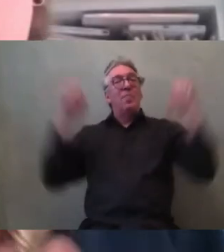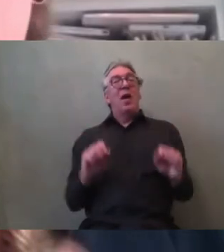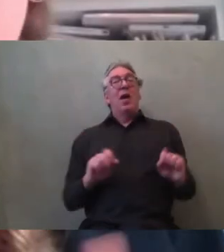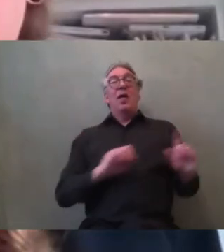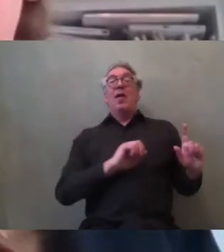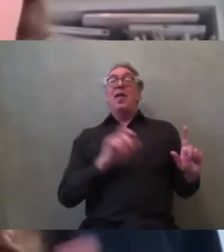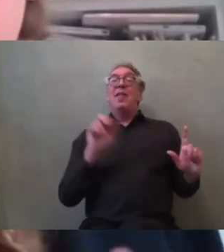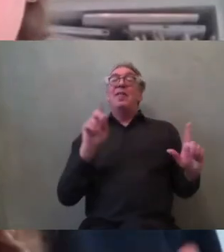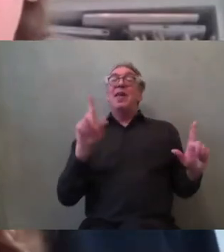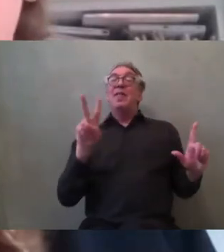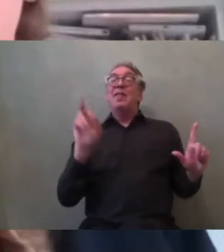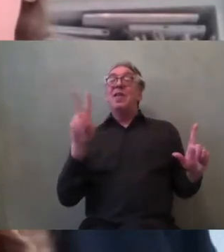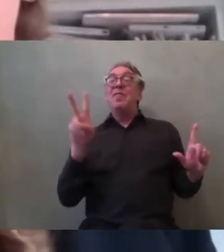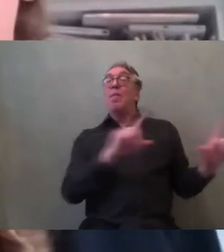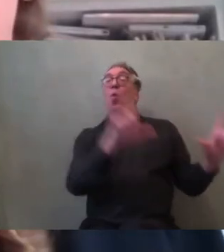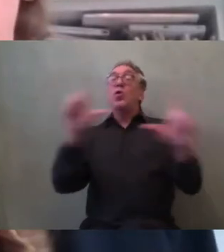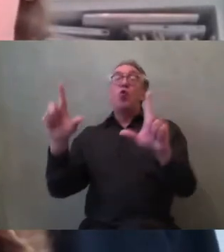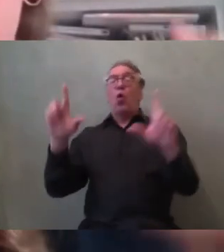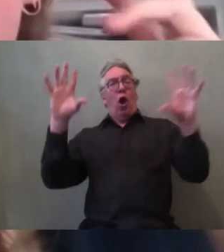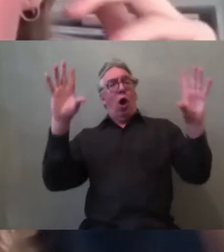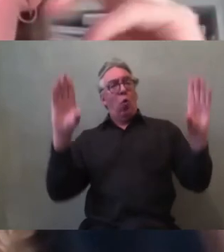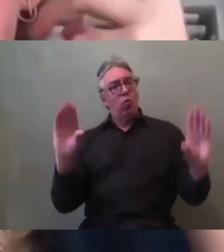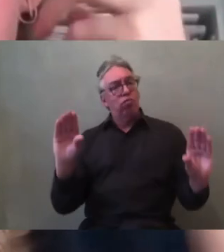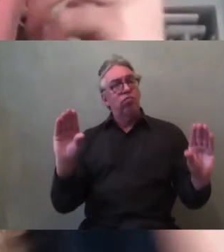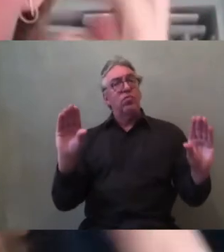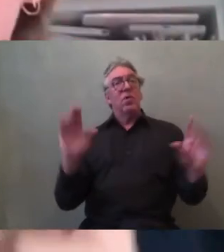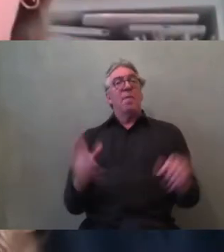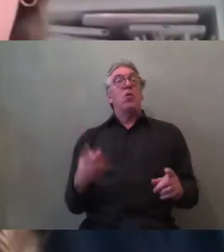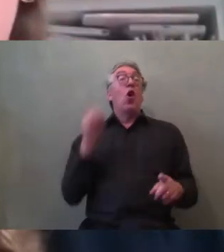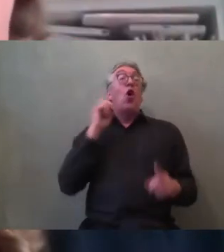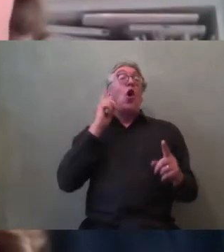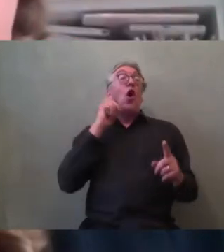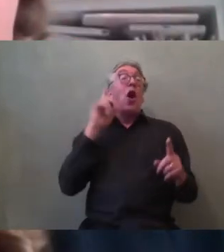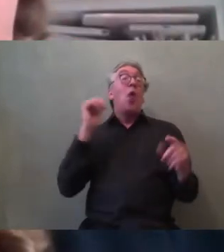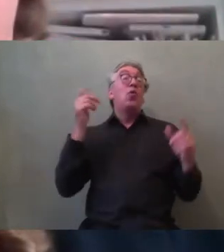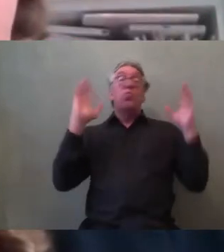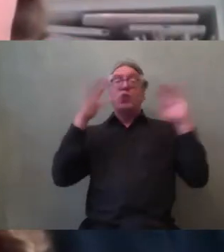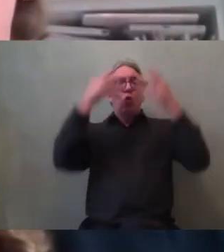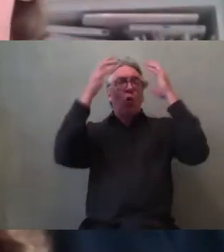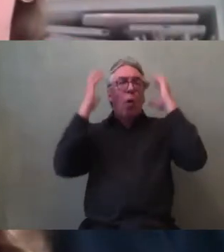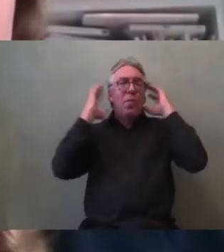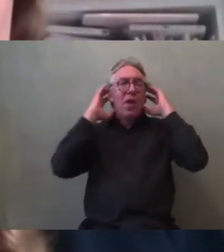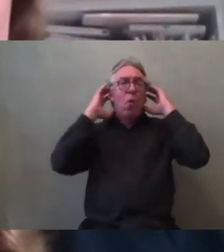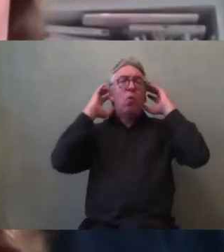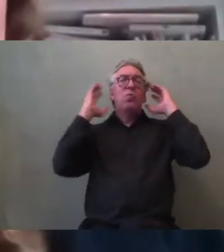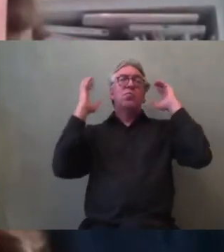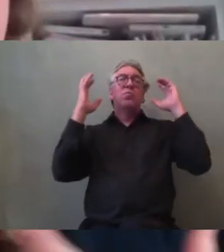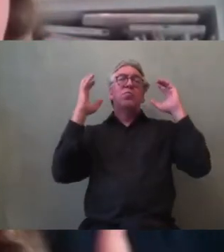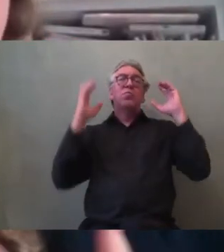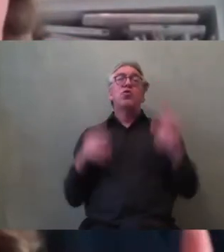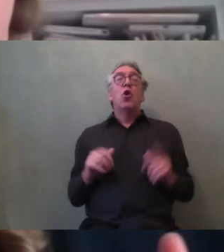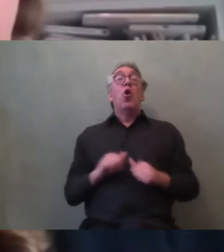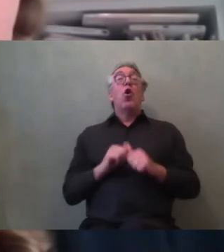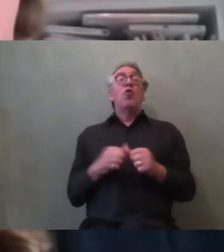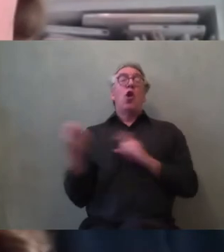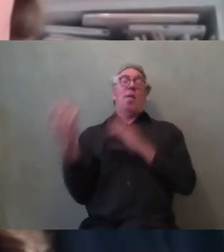licht eventueel uitzet, en het geluid misschien op koptelefoons beschikbaar maakt. Waardoor je dus ruimte